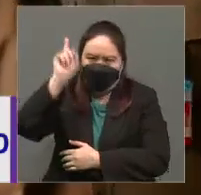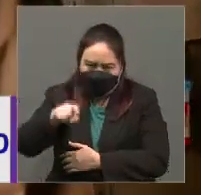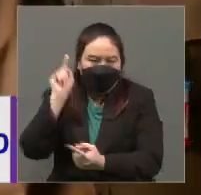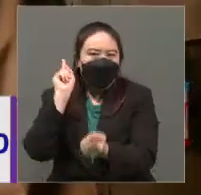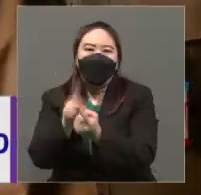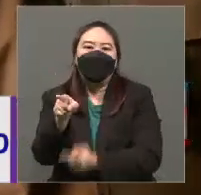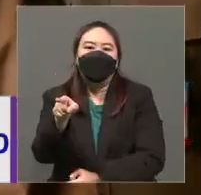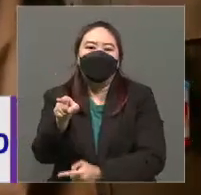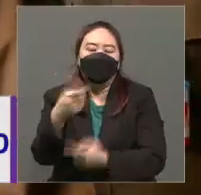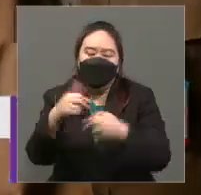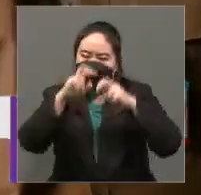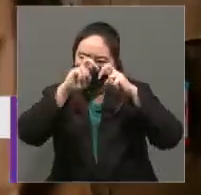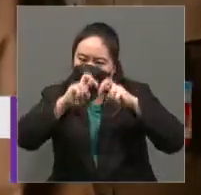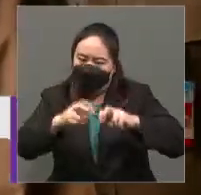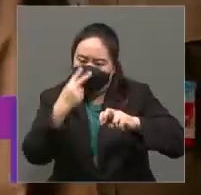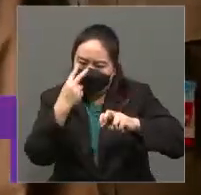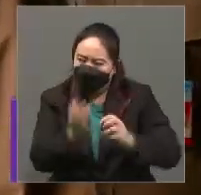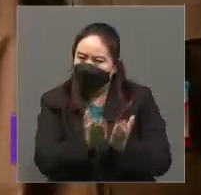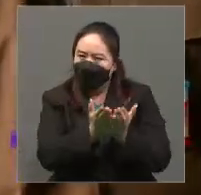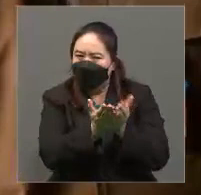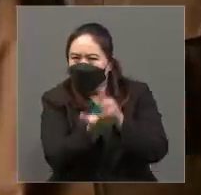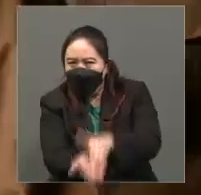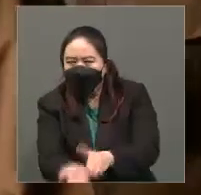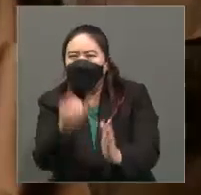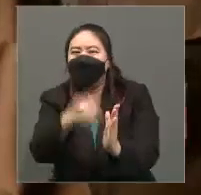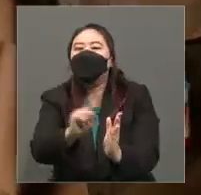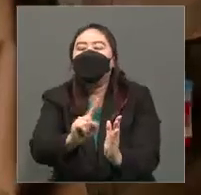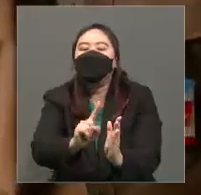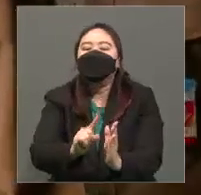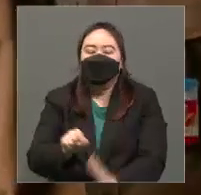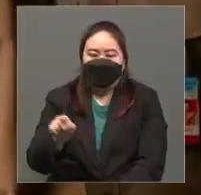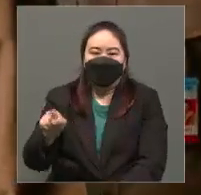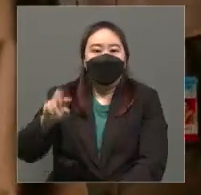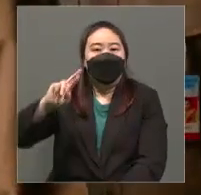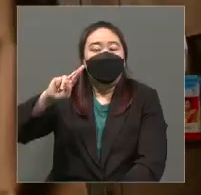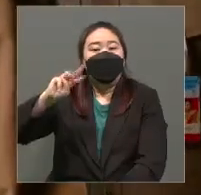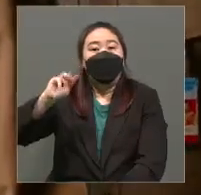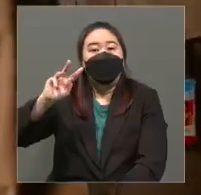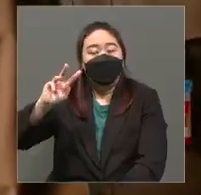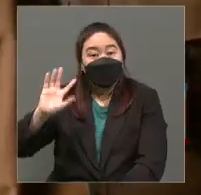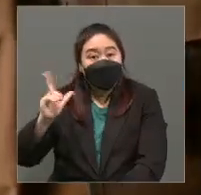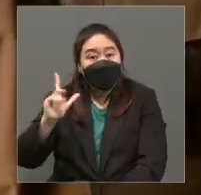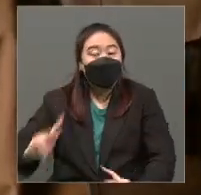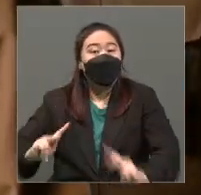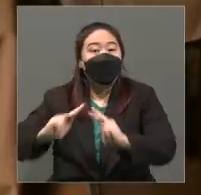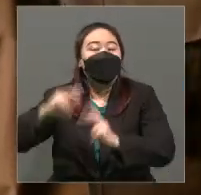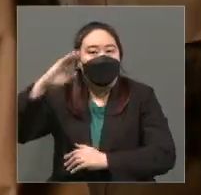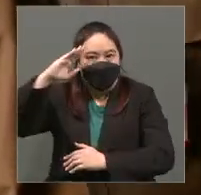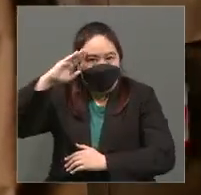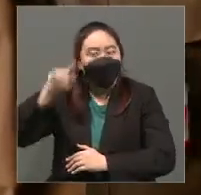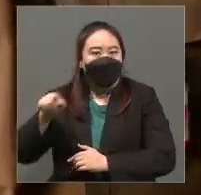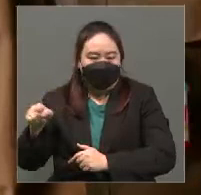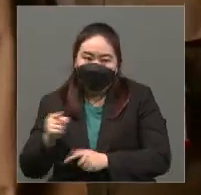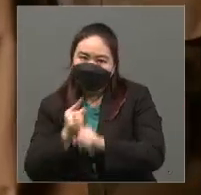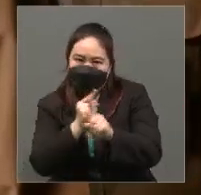ให้พบและการสืบสวนสอบสวนหาสาเหตุที่เกิดขึ้นนั้นพลเอกชัยชาญช้างมงคลรัฐมนตรีช่วยว่าการกระทรวงกลาโหมครับได้